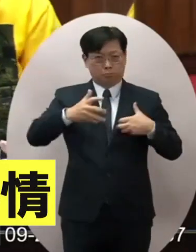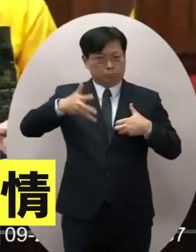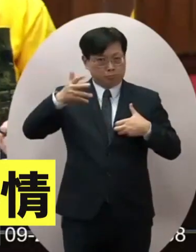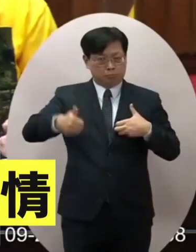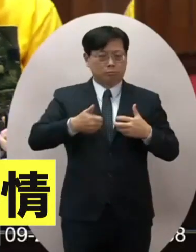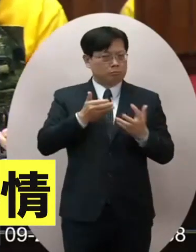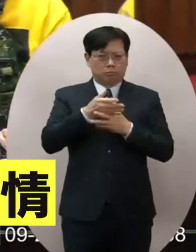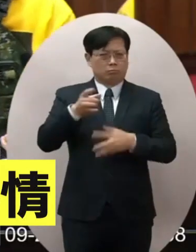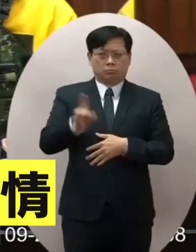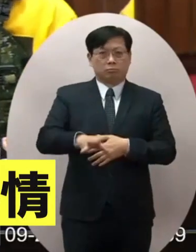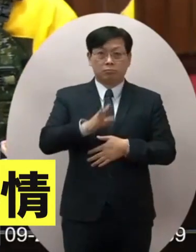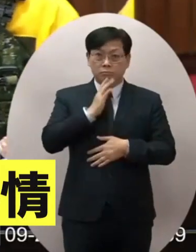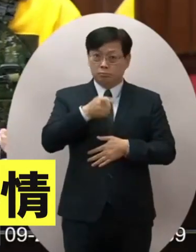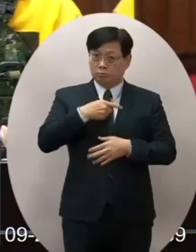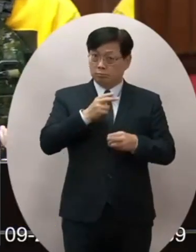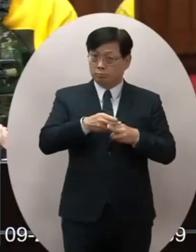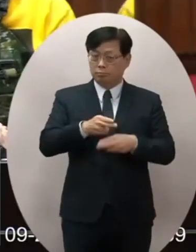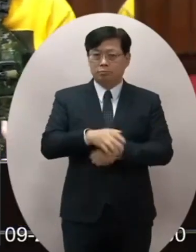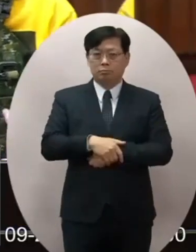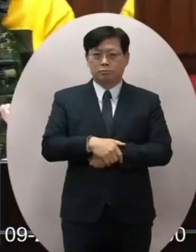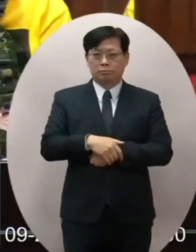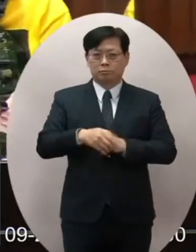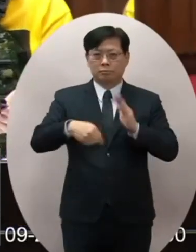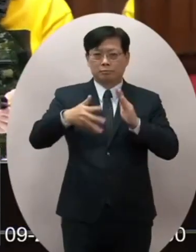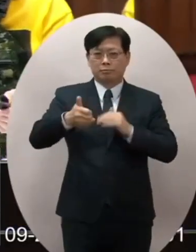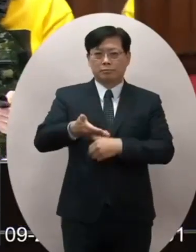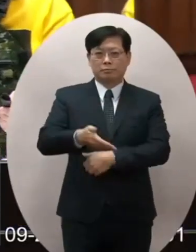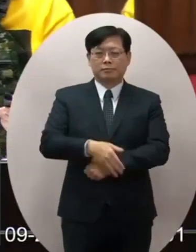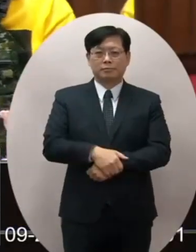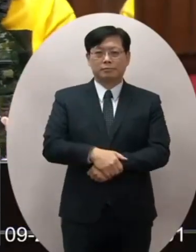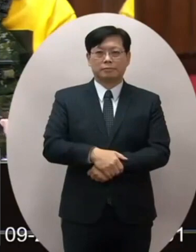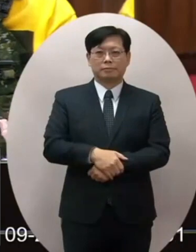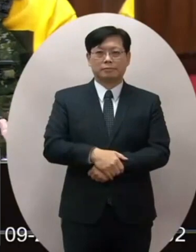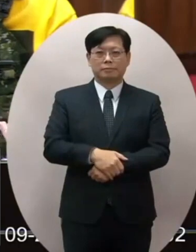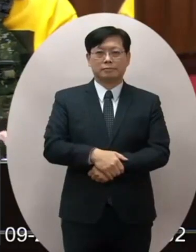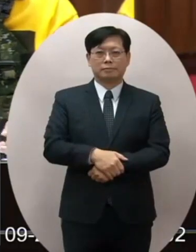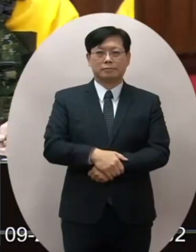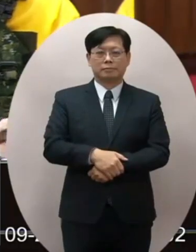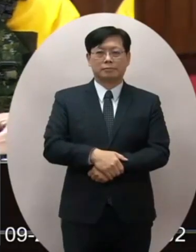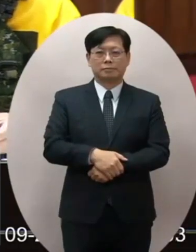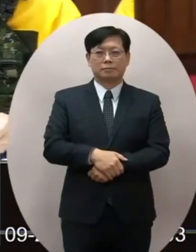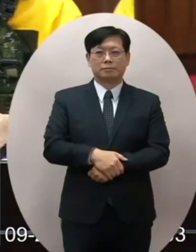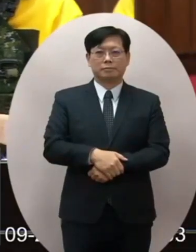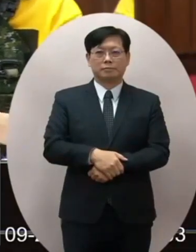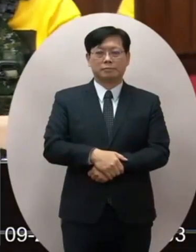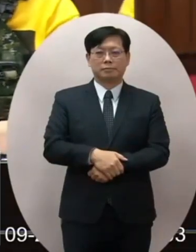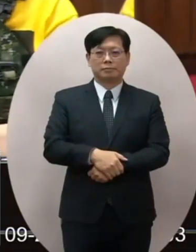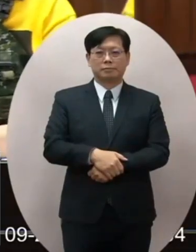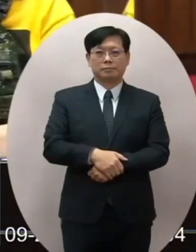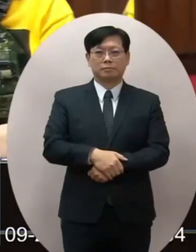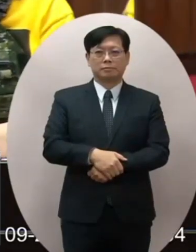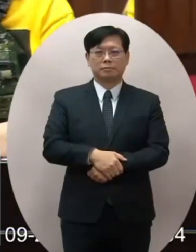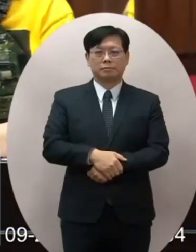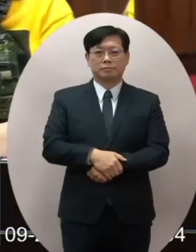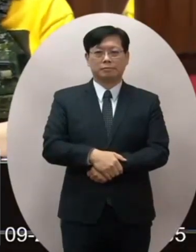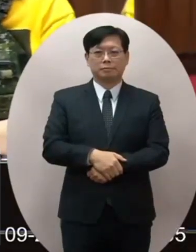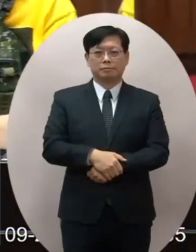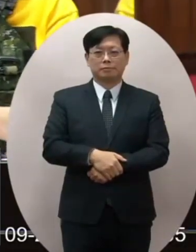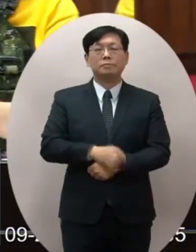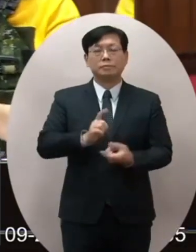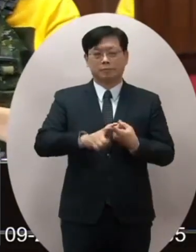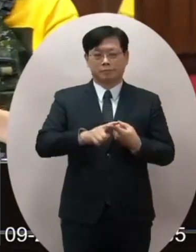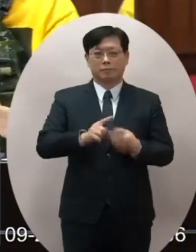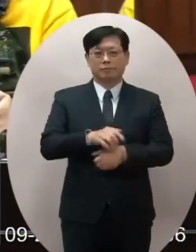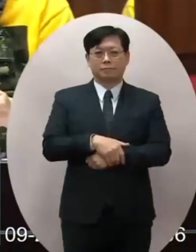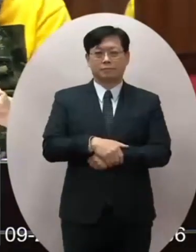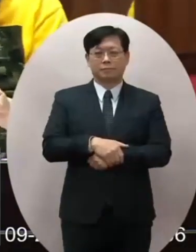统不会介入这种事情？好，院长。 你说的府院高层，府就是总统，院就是我嘛？ 是。